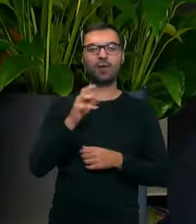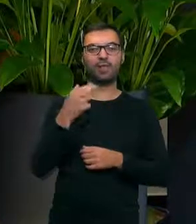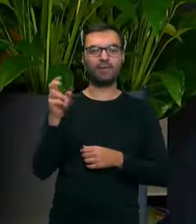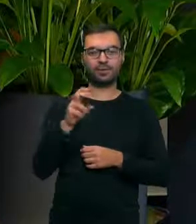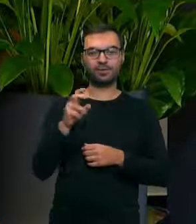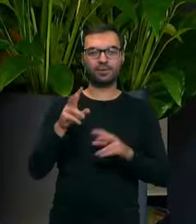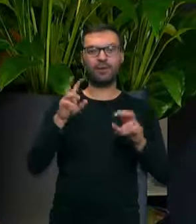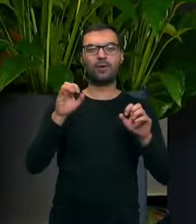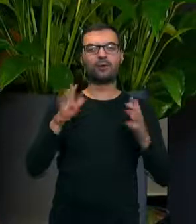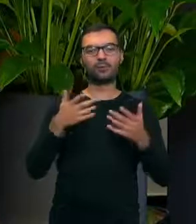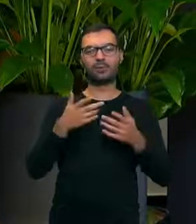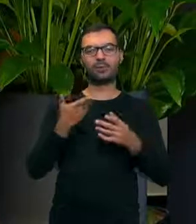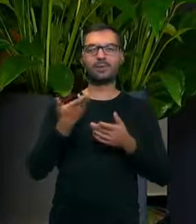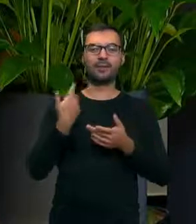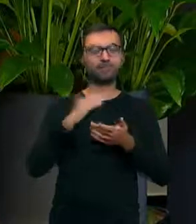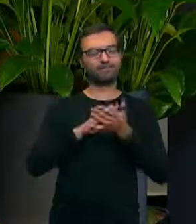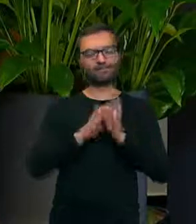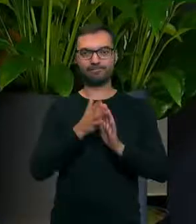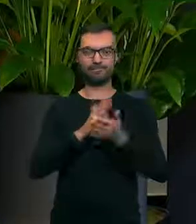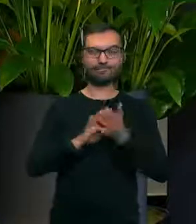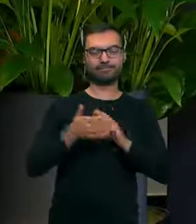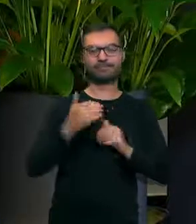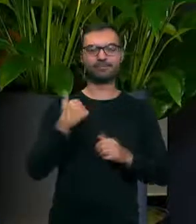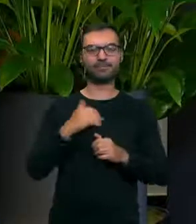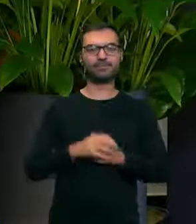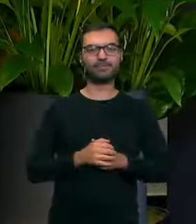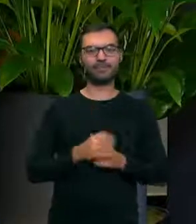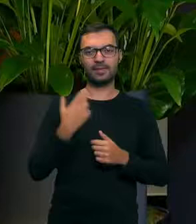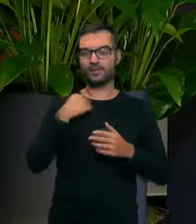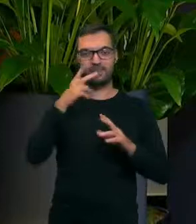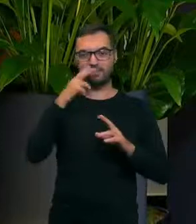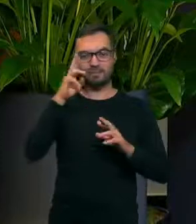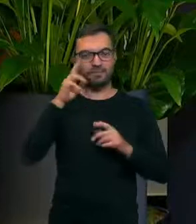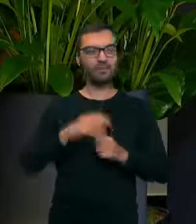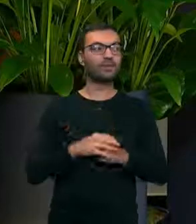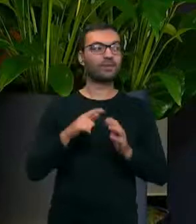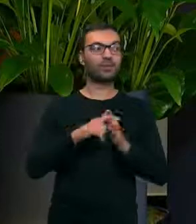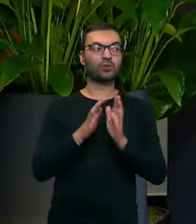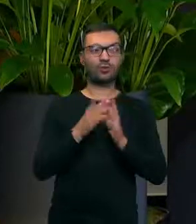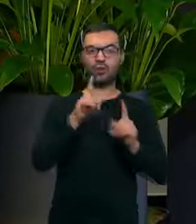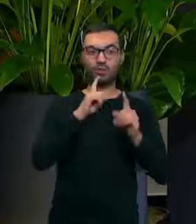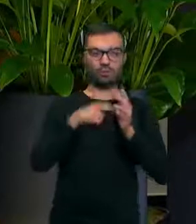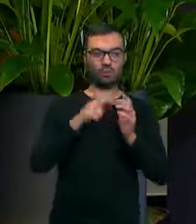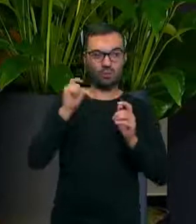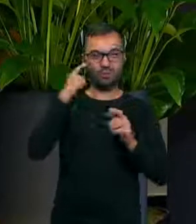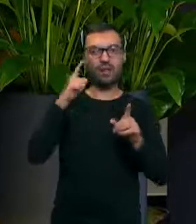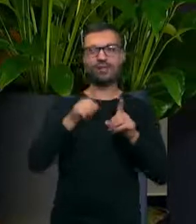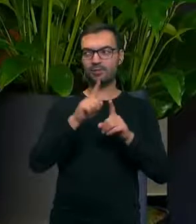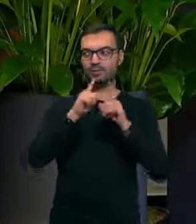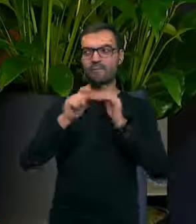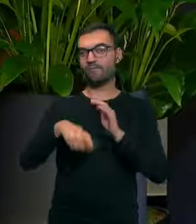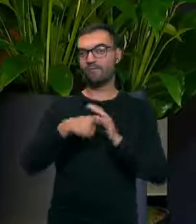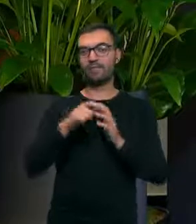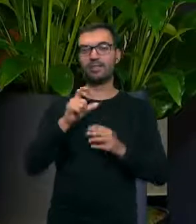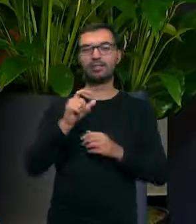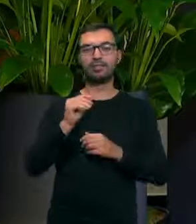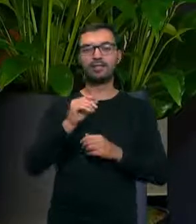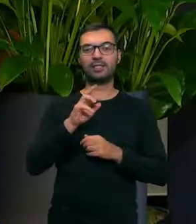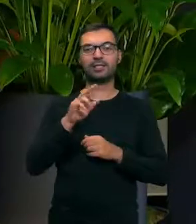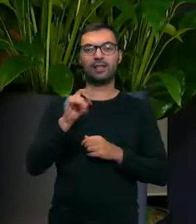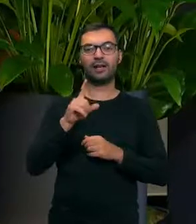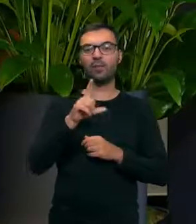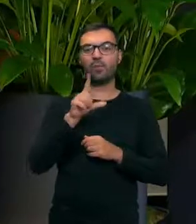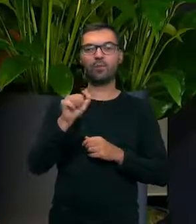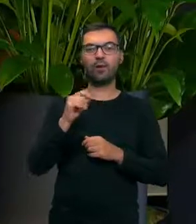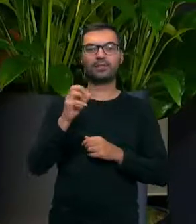było śladów, sprawa Grzegorza Przemyka. I to jest no, książka, o której będziemy rozmawiać, ale przede wszystkim będziemy rozmawiać o filmie, bo Cezary Łazarewicz dołączy do